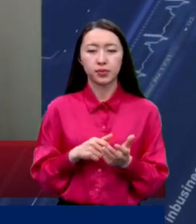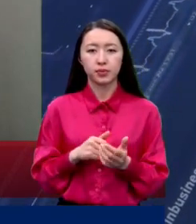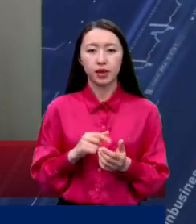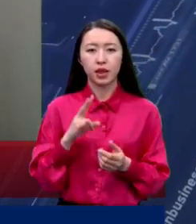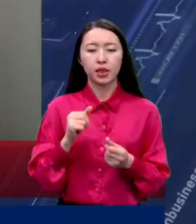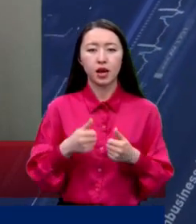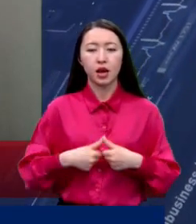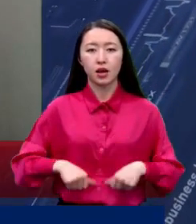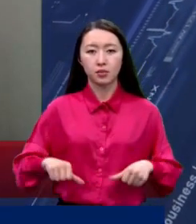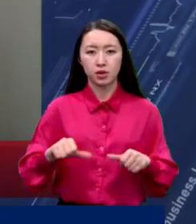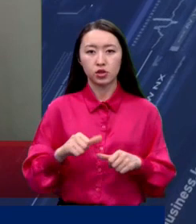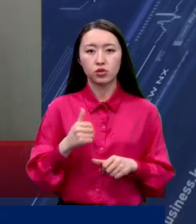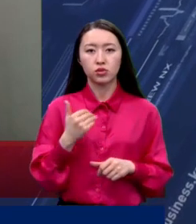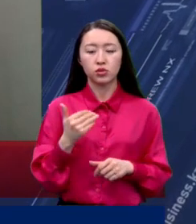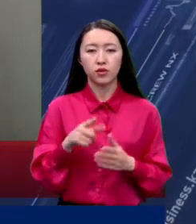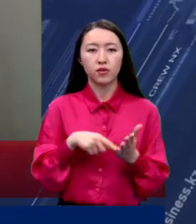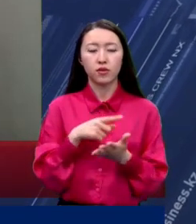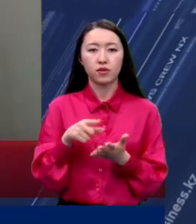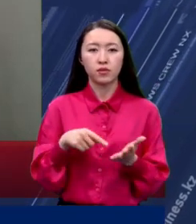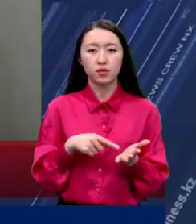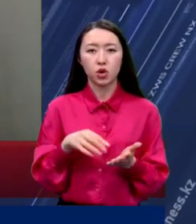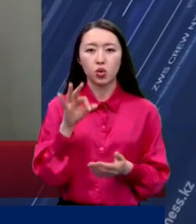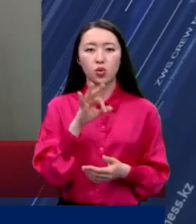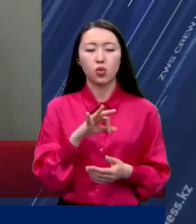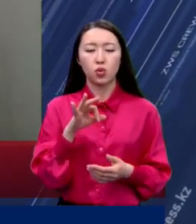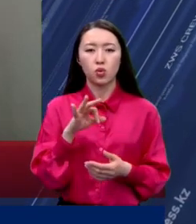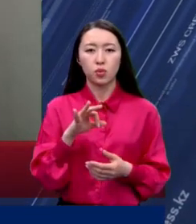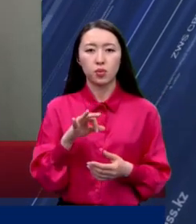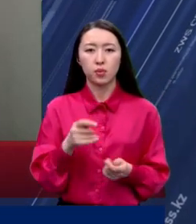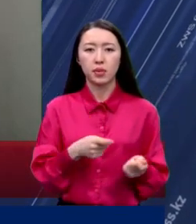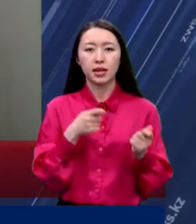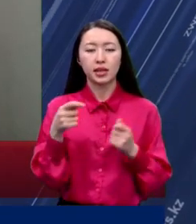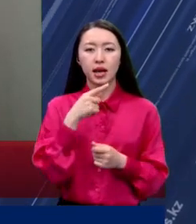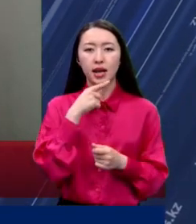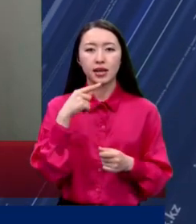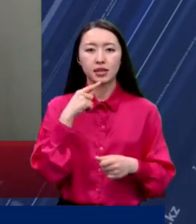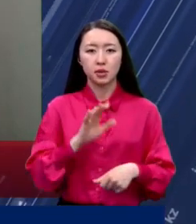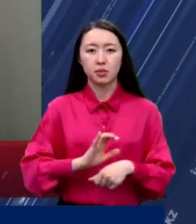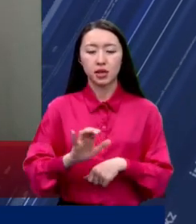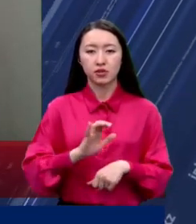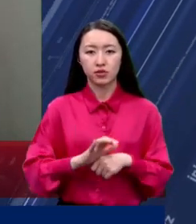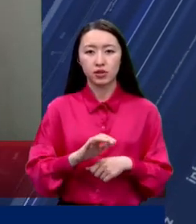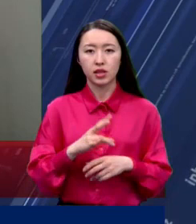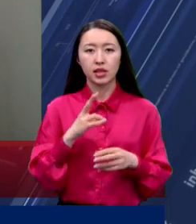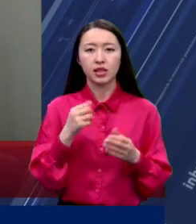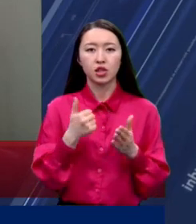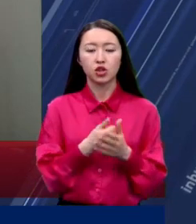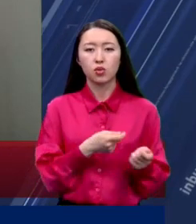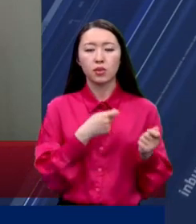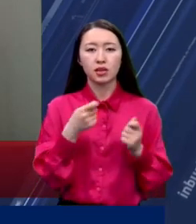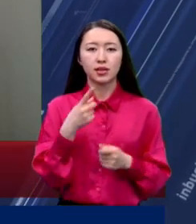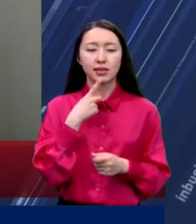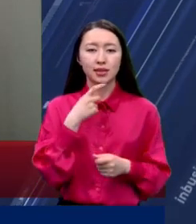на комиссию выносился вопрос о поставках российскими производителями недопоставленного